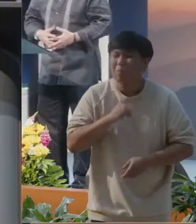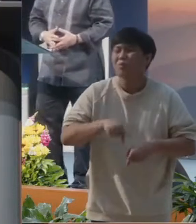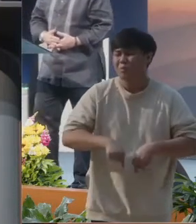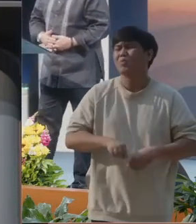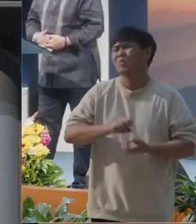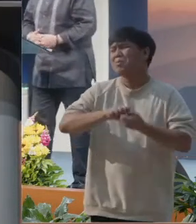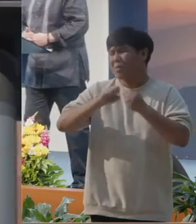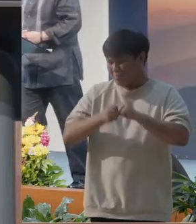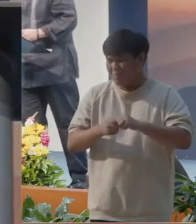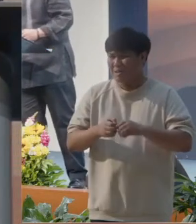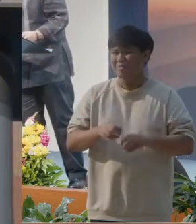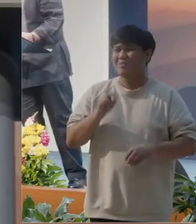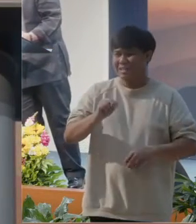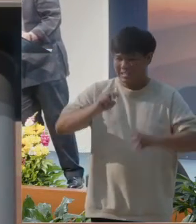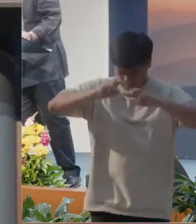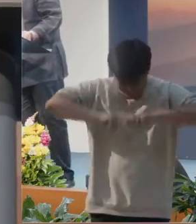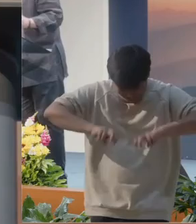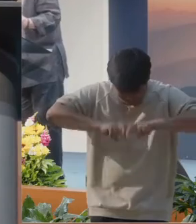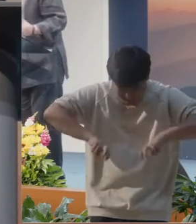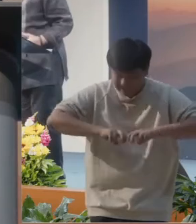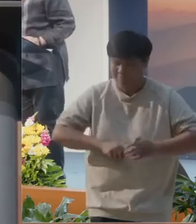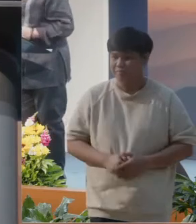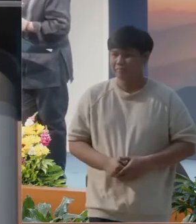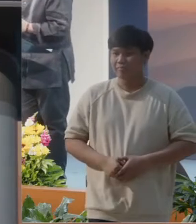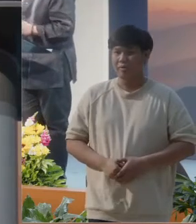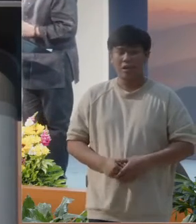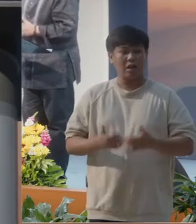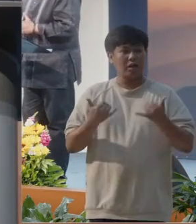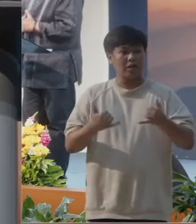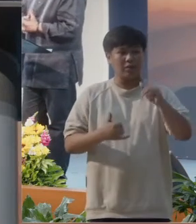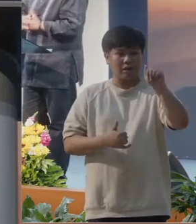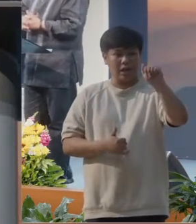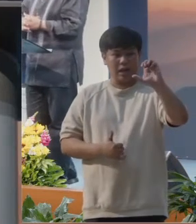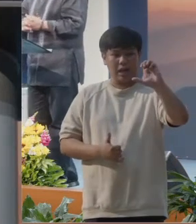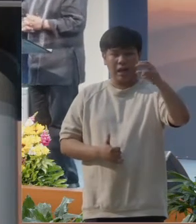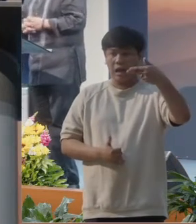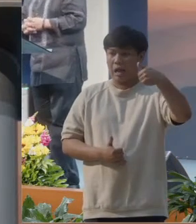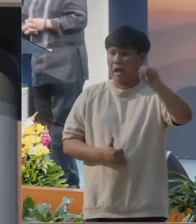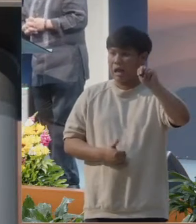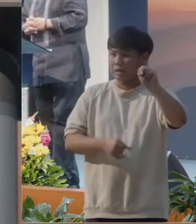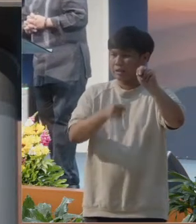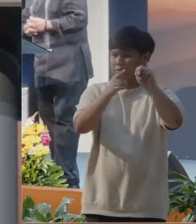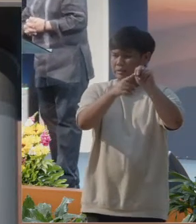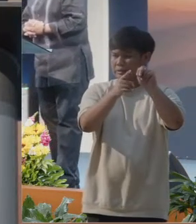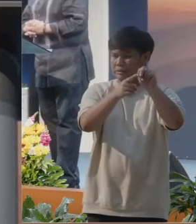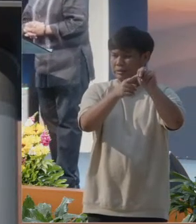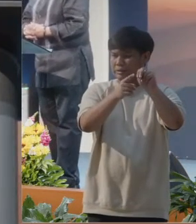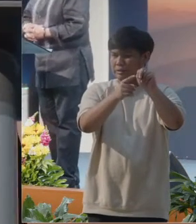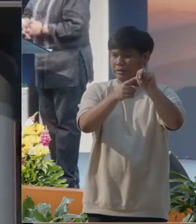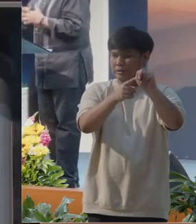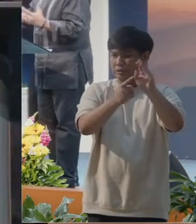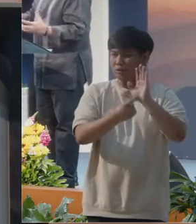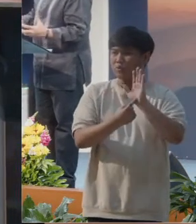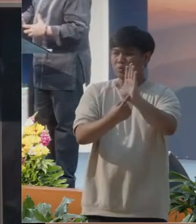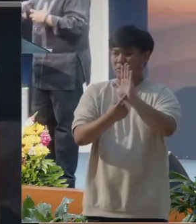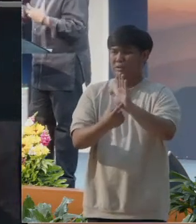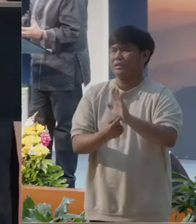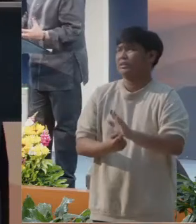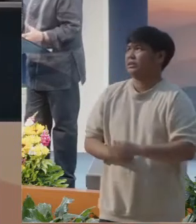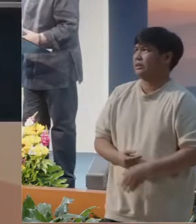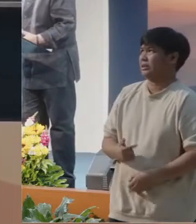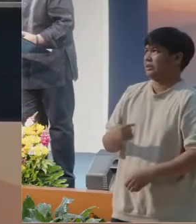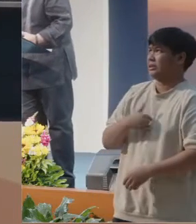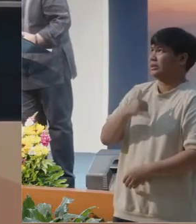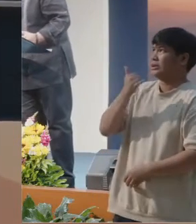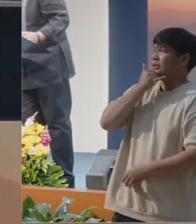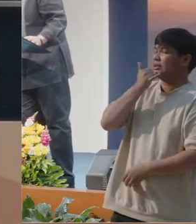Akan. Umamin siya. Nagpapakita po ng kahalagahan ng tunay na pagsisisi. Ang tunay na pagsisisi ay kasama sa